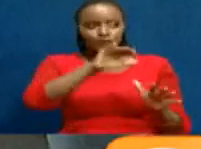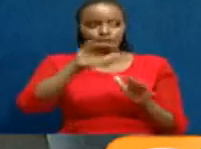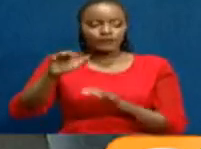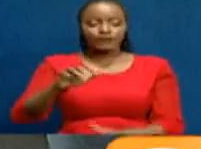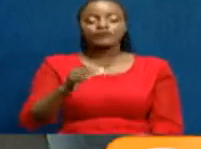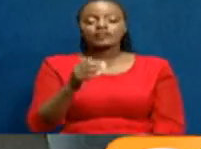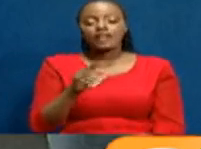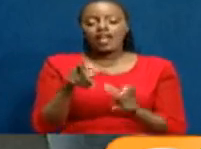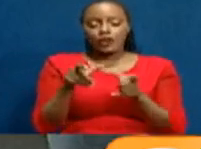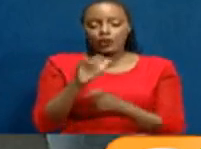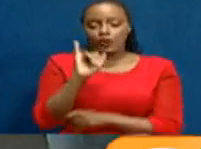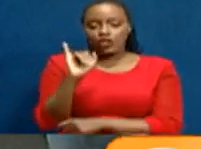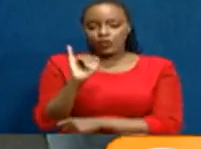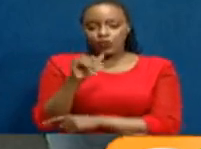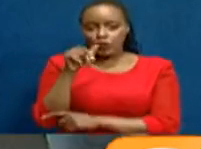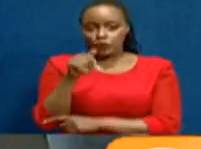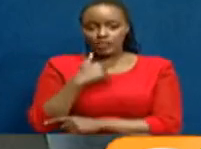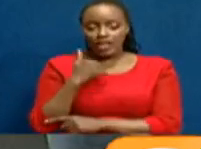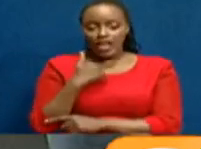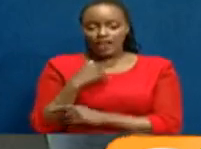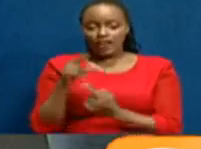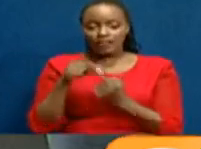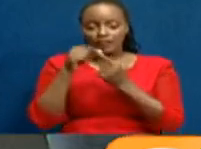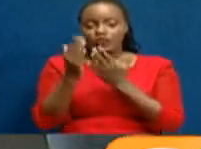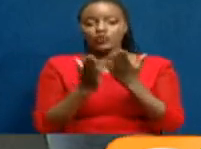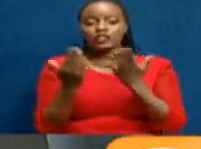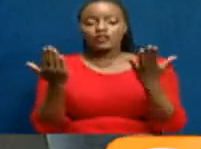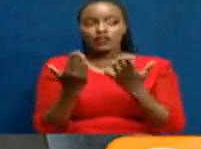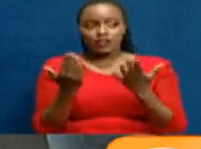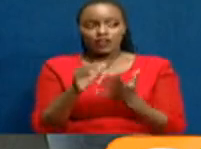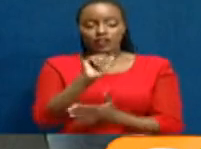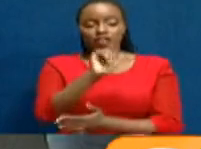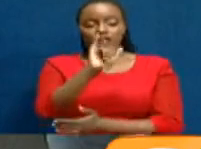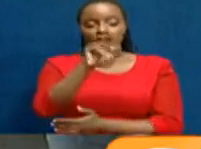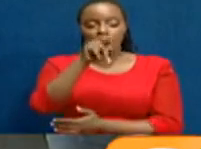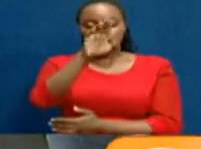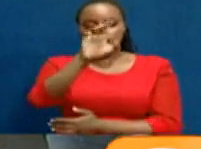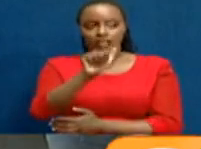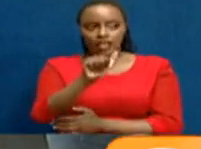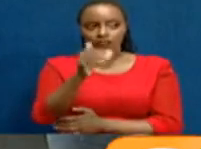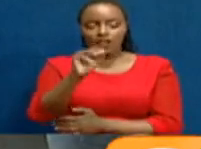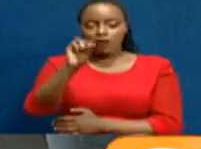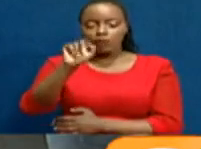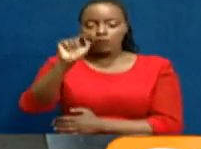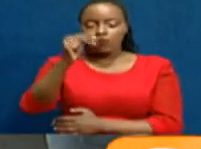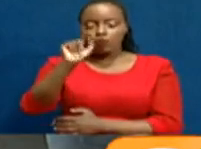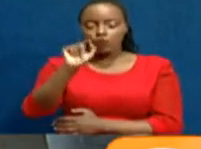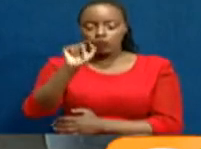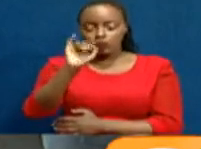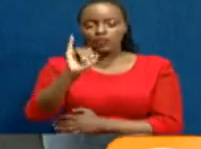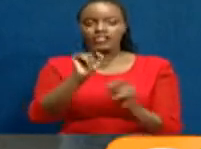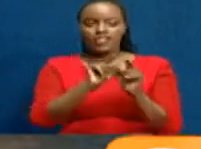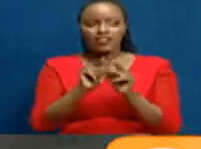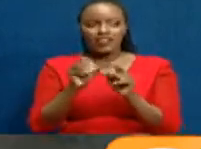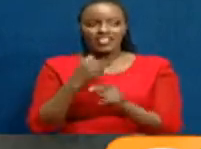Stesheni ya redio ya Inooro FM leo imeandaa ibada maalum katika kanisa la AIPCA Muthuthi. Na Muthuthini kama